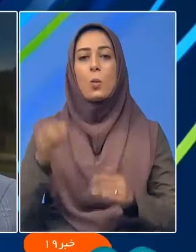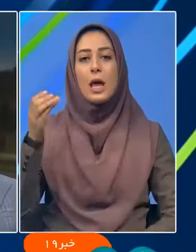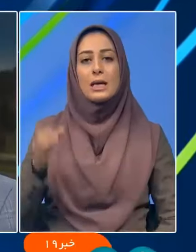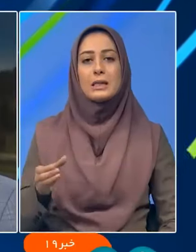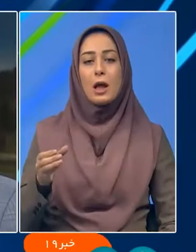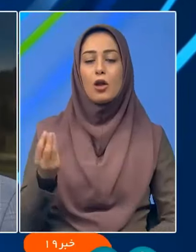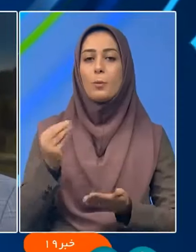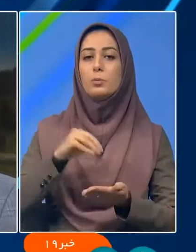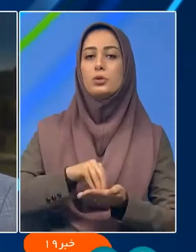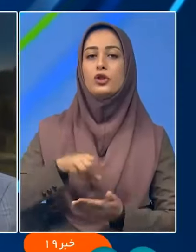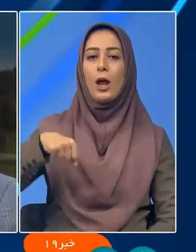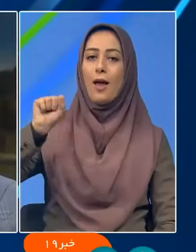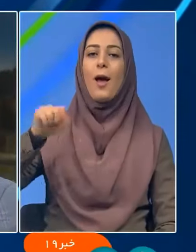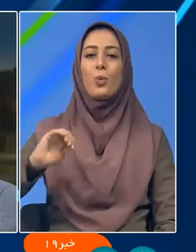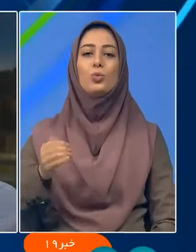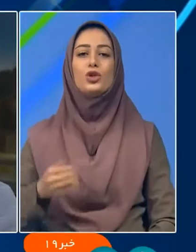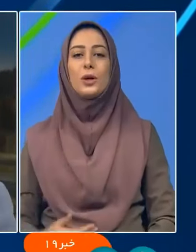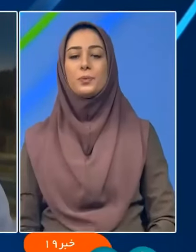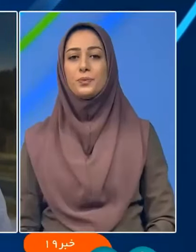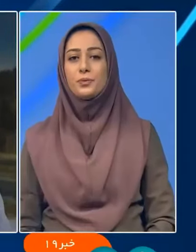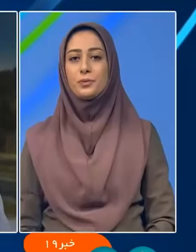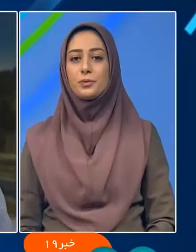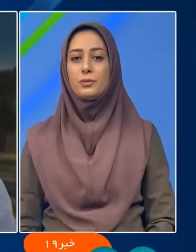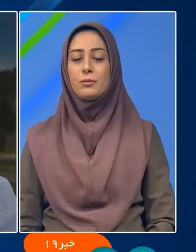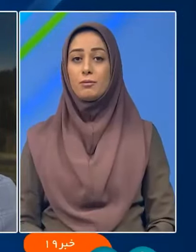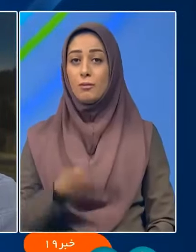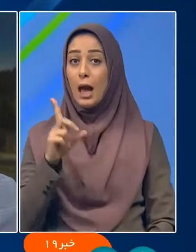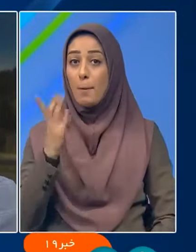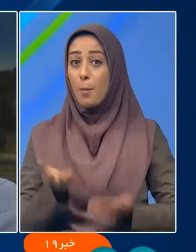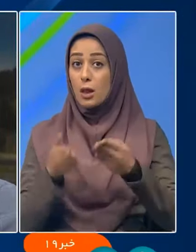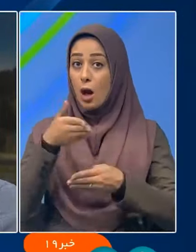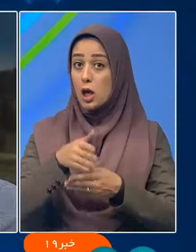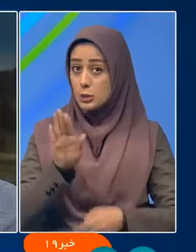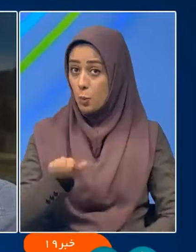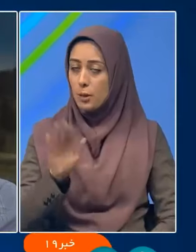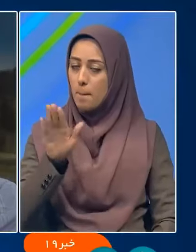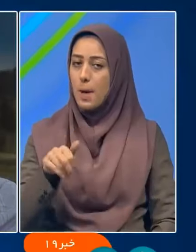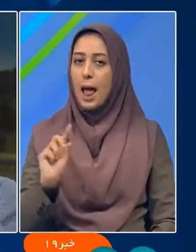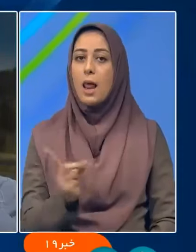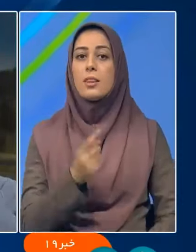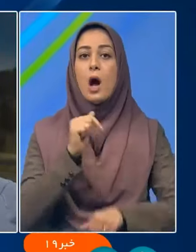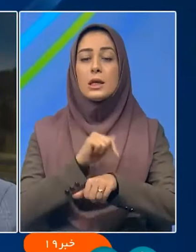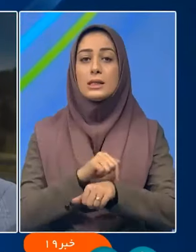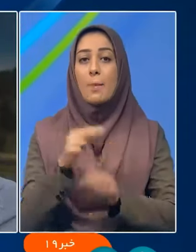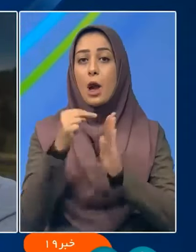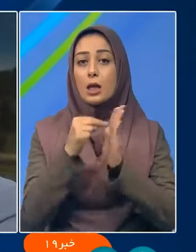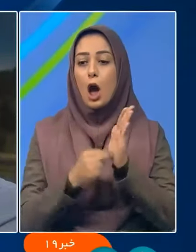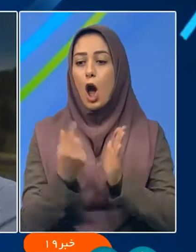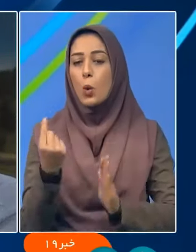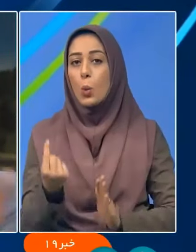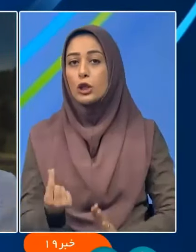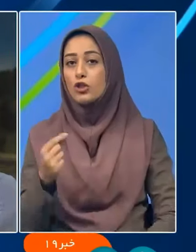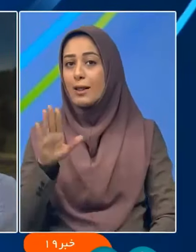حتما فراوانتر بیشتر خواهد کرد. ولی بعد آزمون بده آقای دکتر، درسته؟ تا قانون جدیدی نیاید این